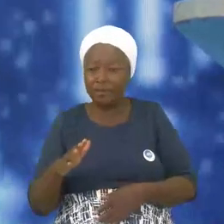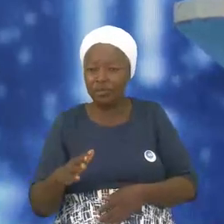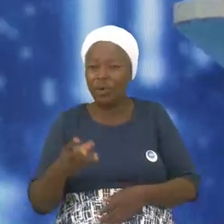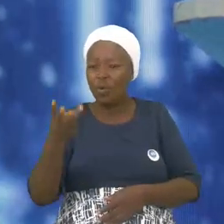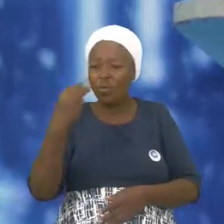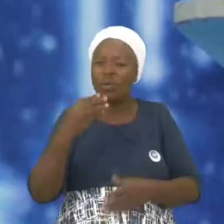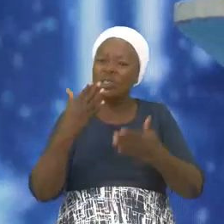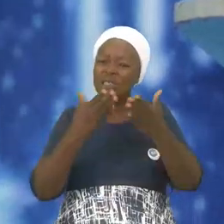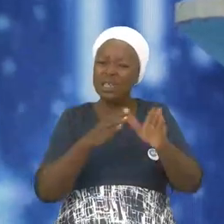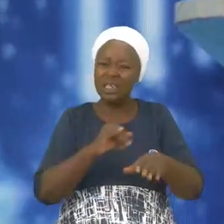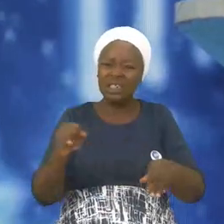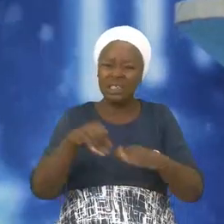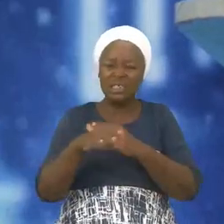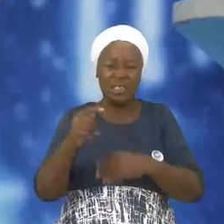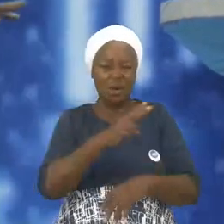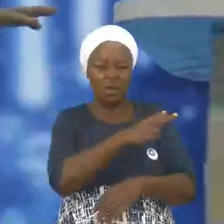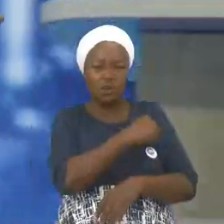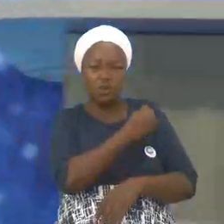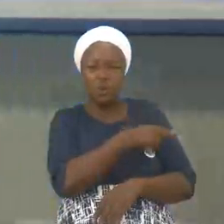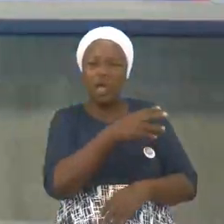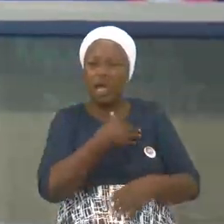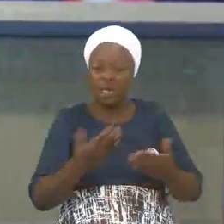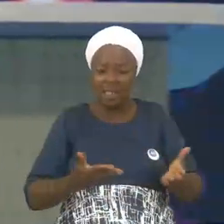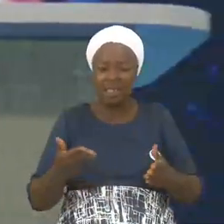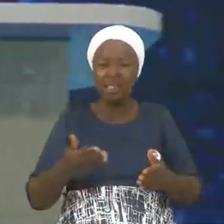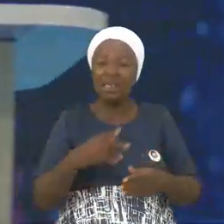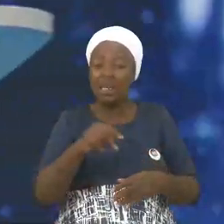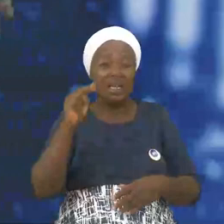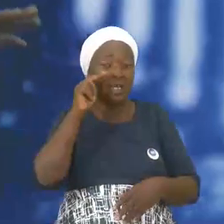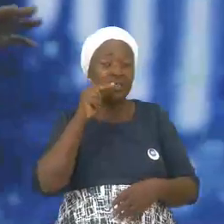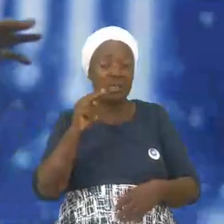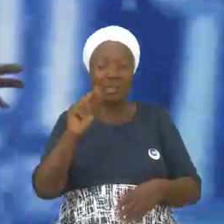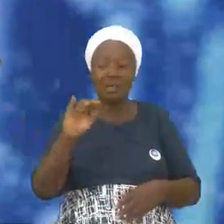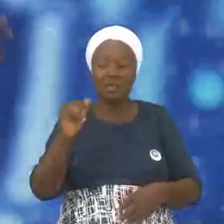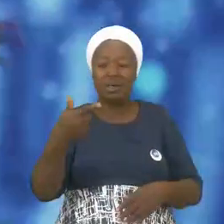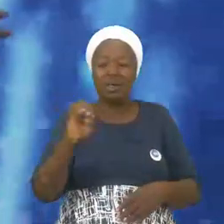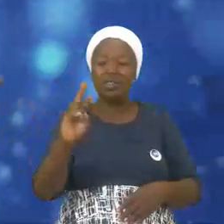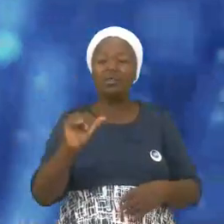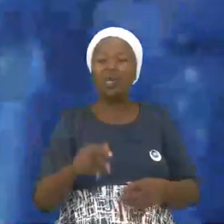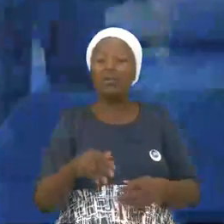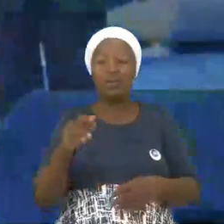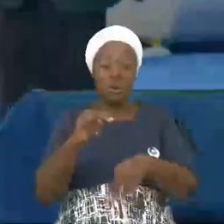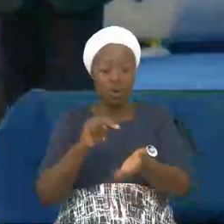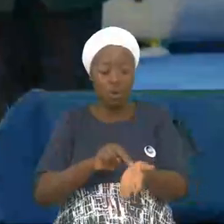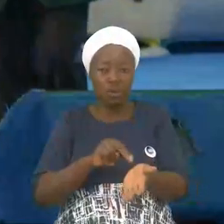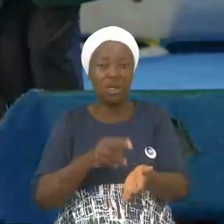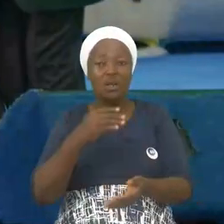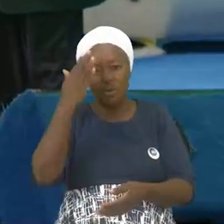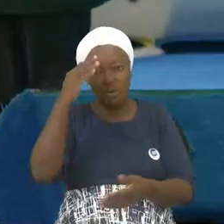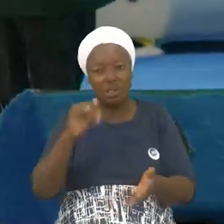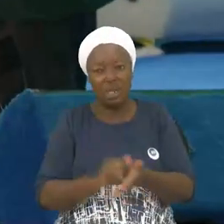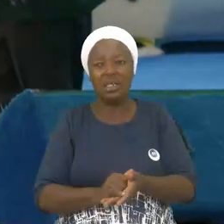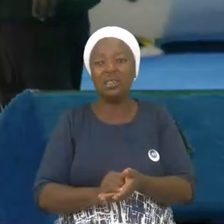et cette femme, une femme coréenne, elle mourait à l'hôpital et une